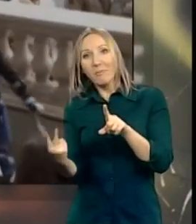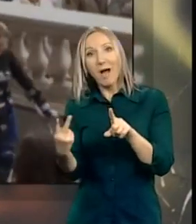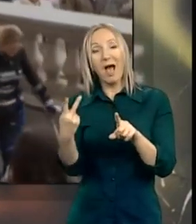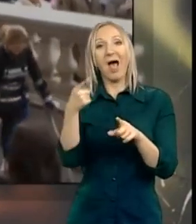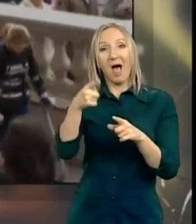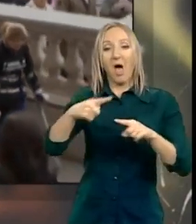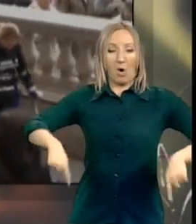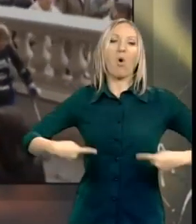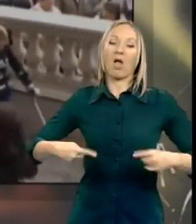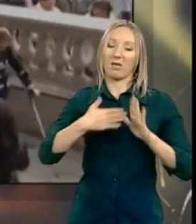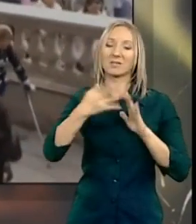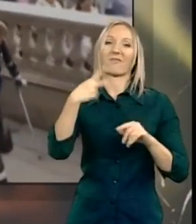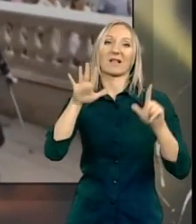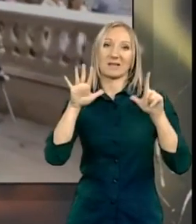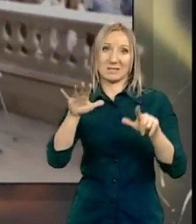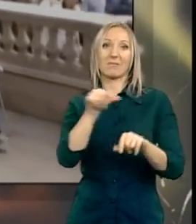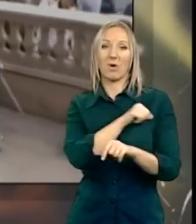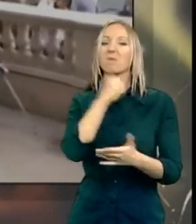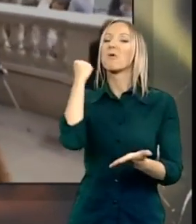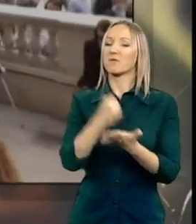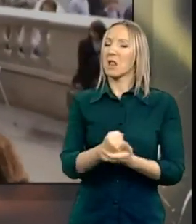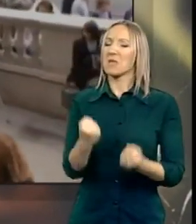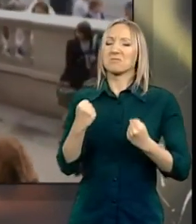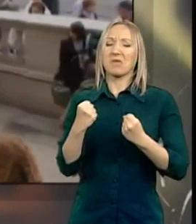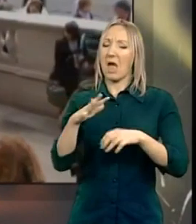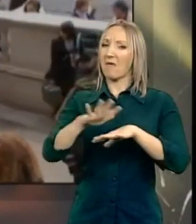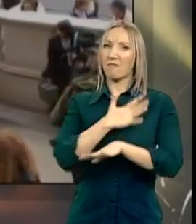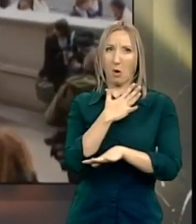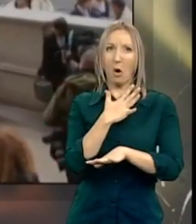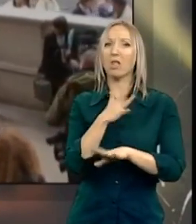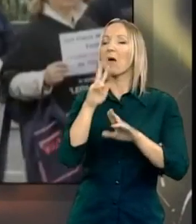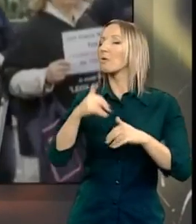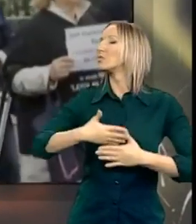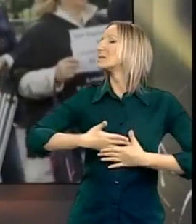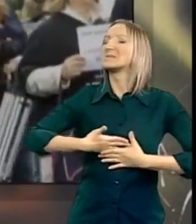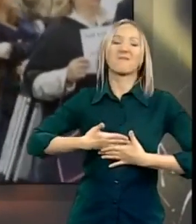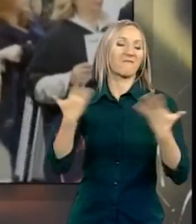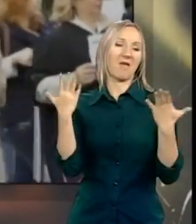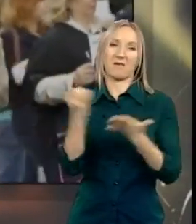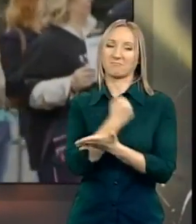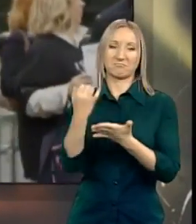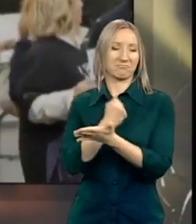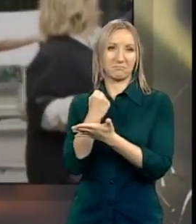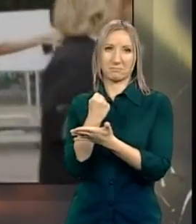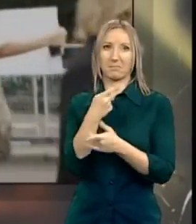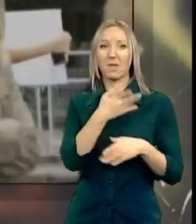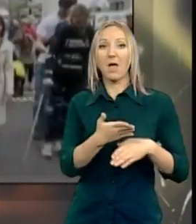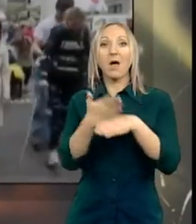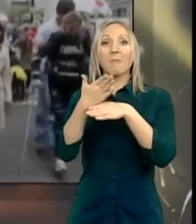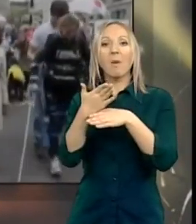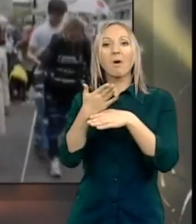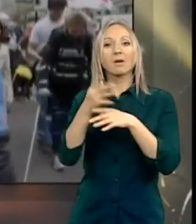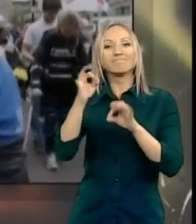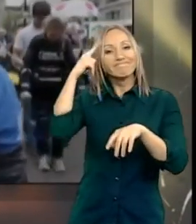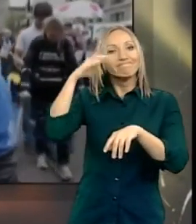je u invalidskim kolicima, potvrdila je da se snažnom voljom mogu prebroditi sve prepreke. Pomogao joj je izum